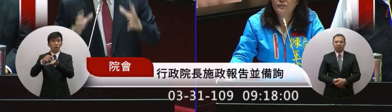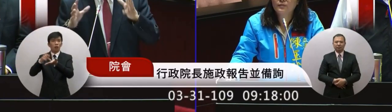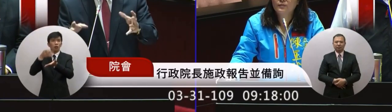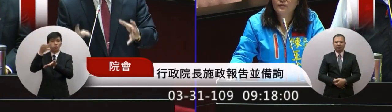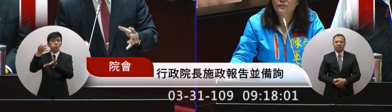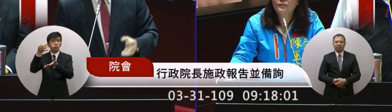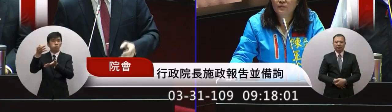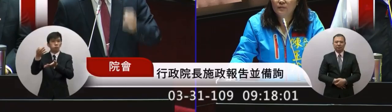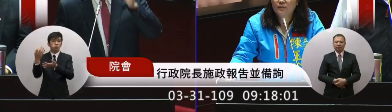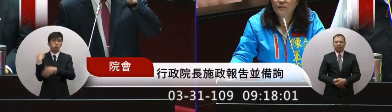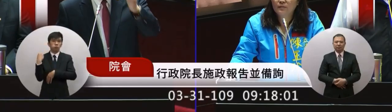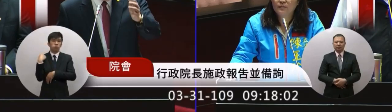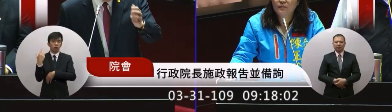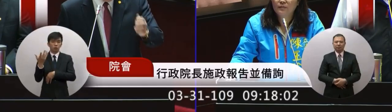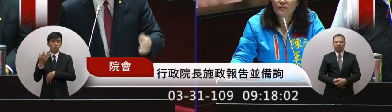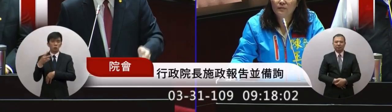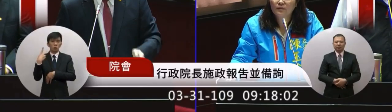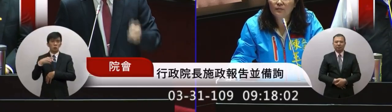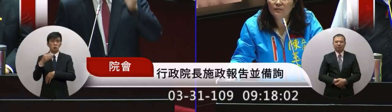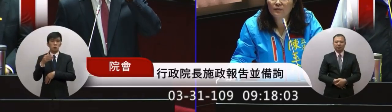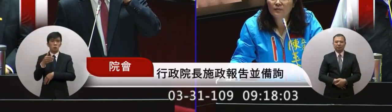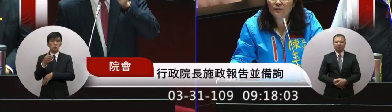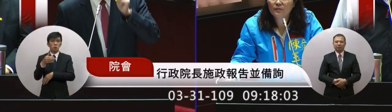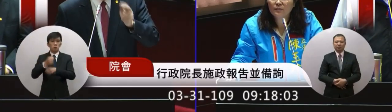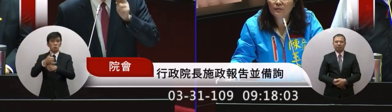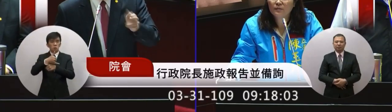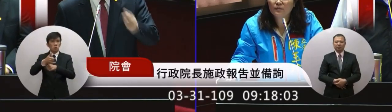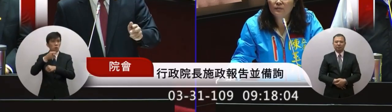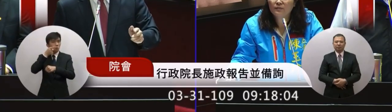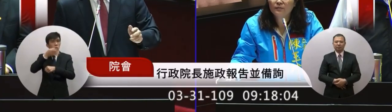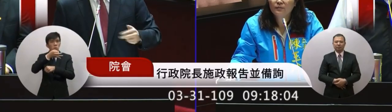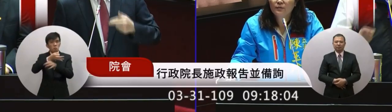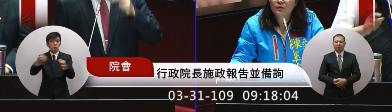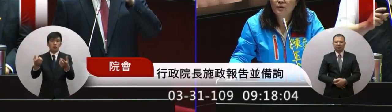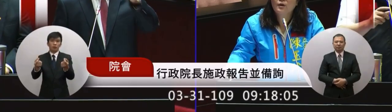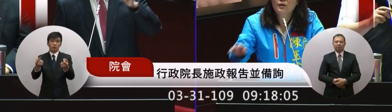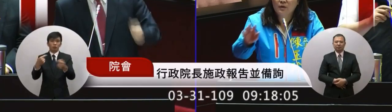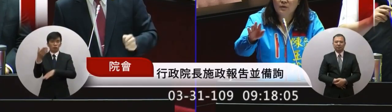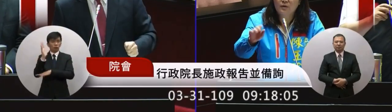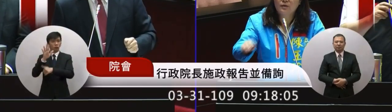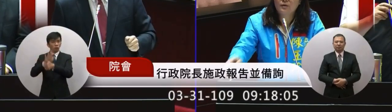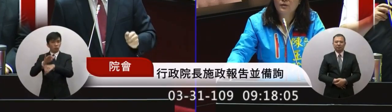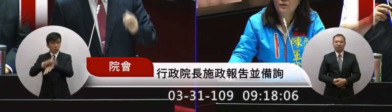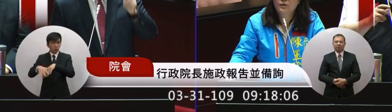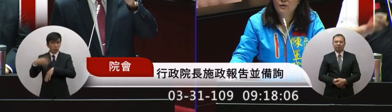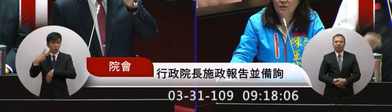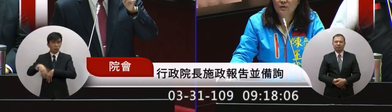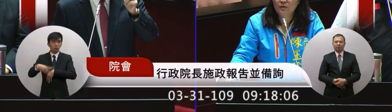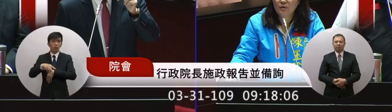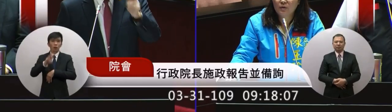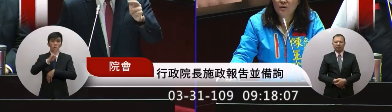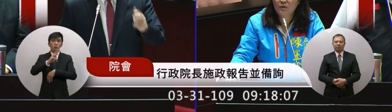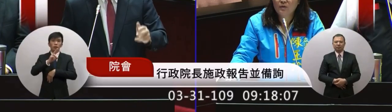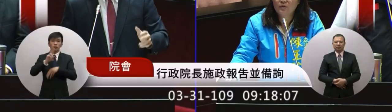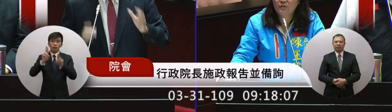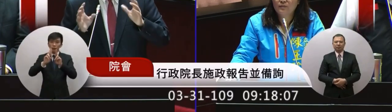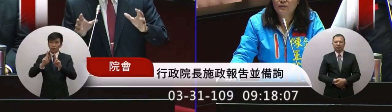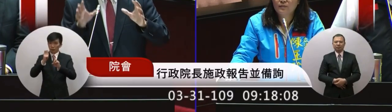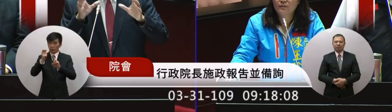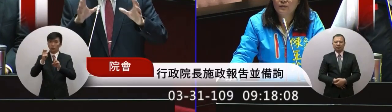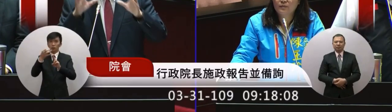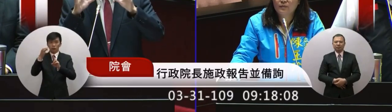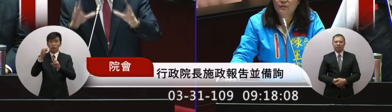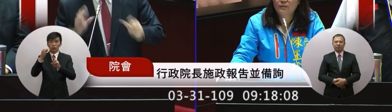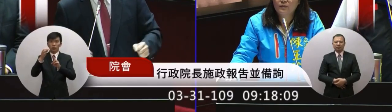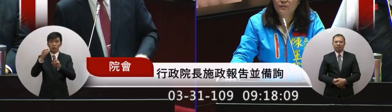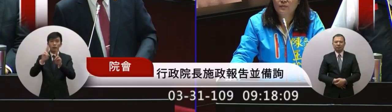员工爱。啊、所以这政府拢会来帮忙，过来水电费，我嘛会来打折。所以讲，伫这的情形之下，我拢会